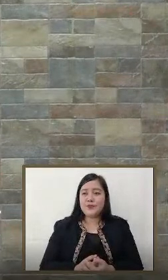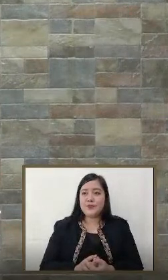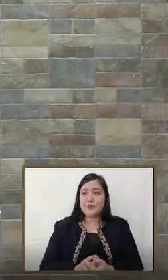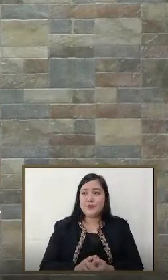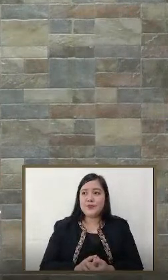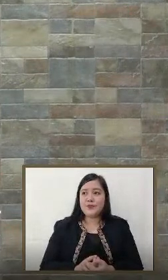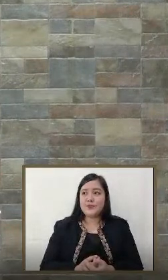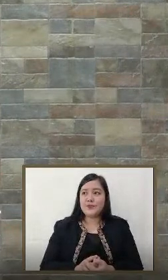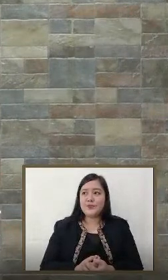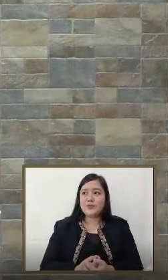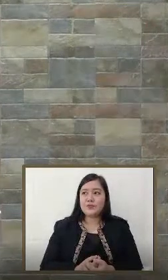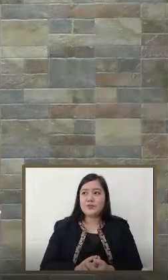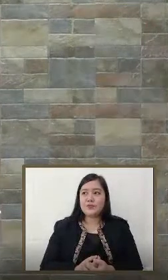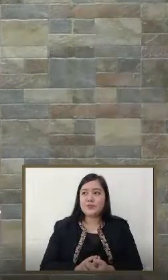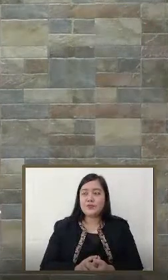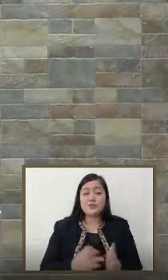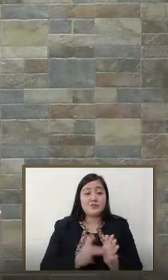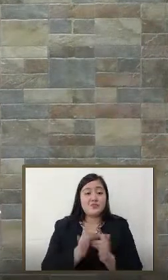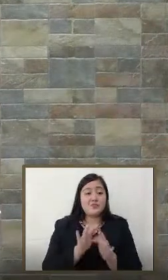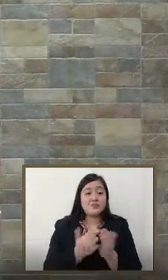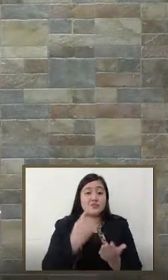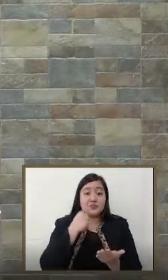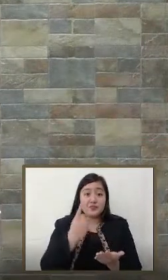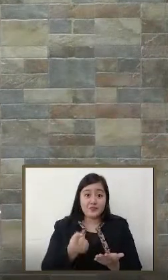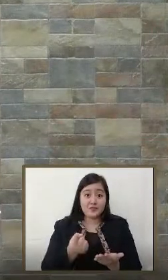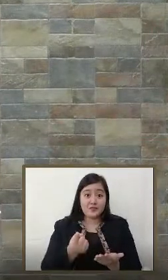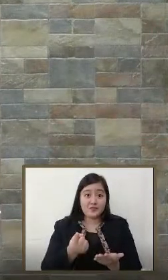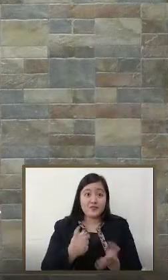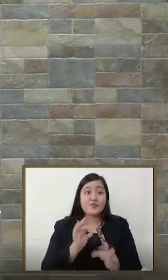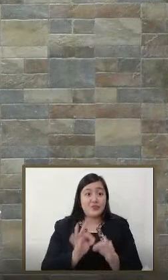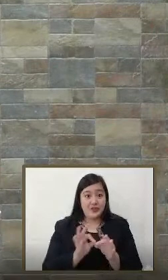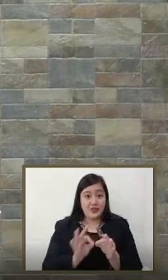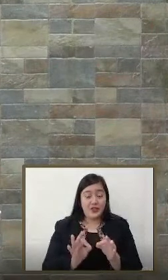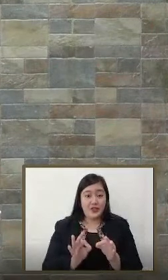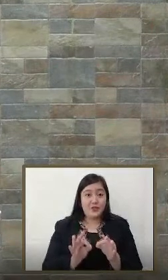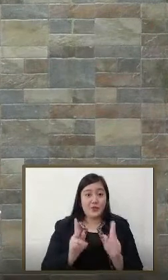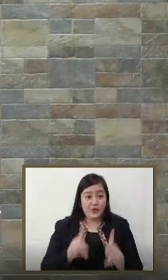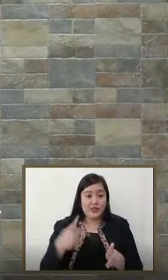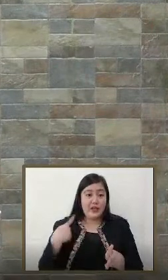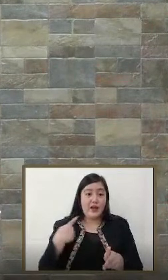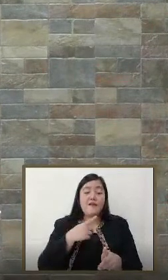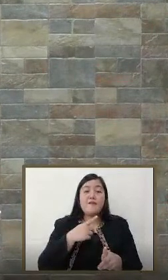ng Biblia, ang totoong may wisdom ng Diyos, madaling pakisamahan.